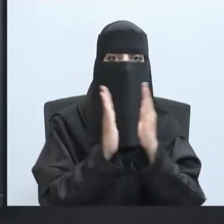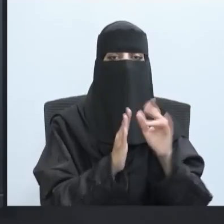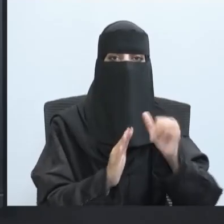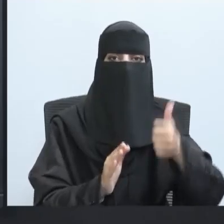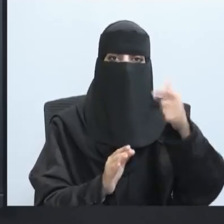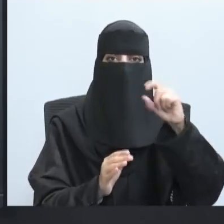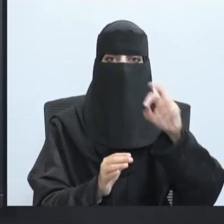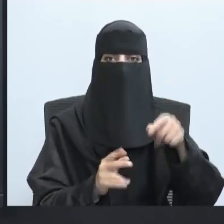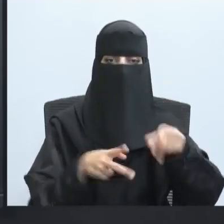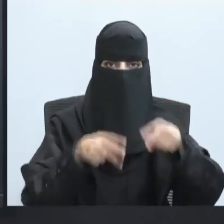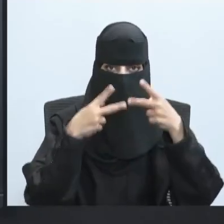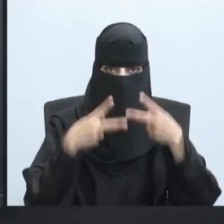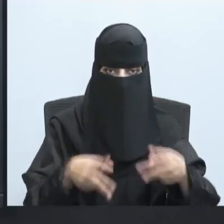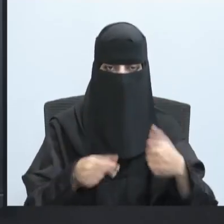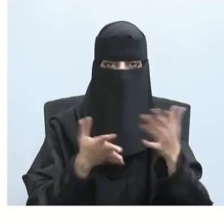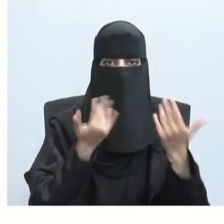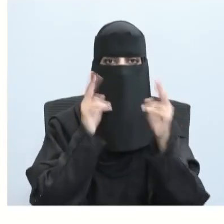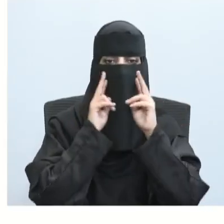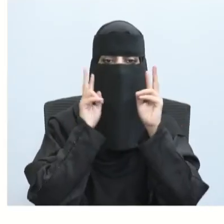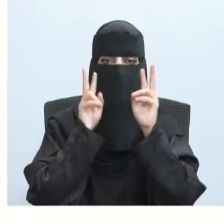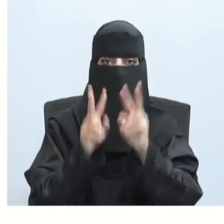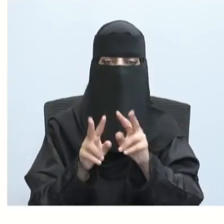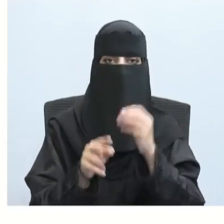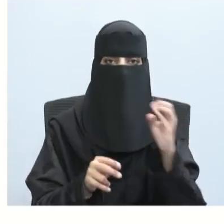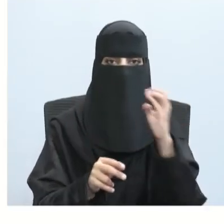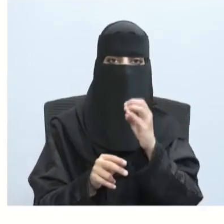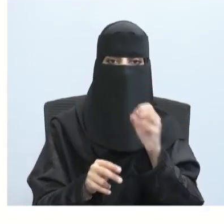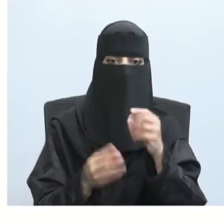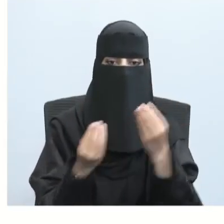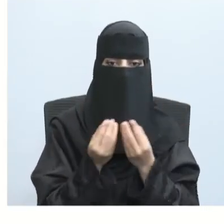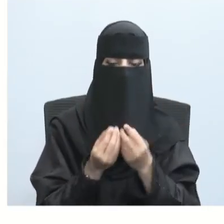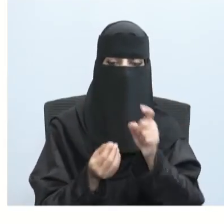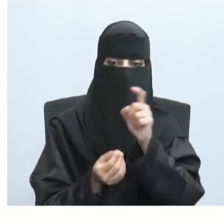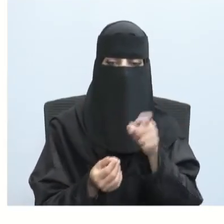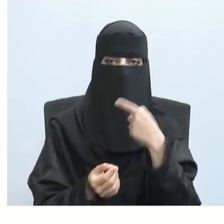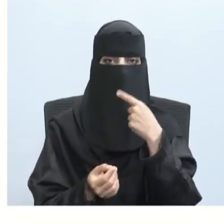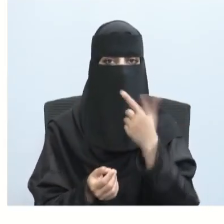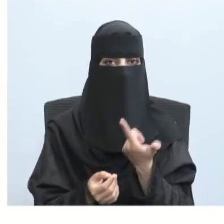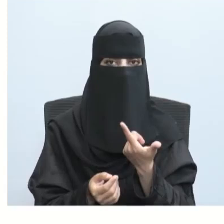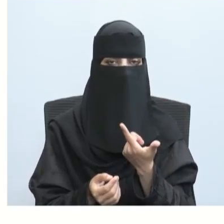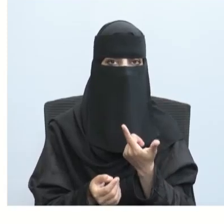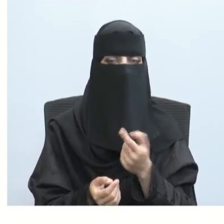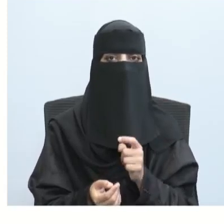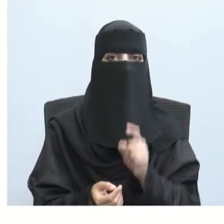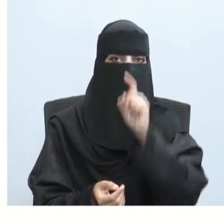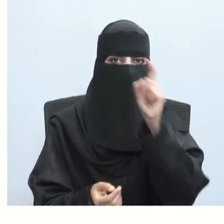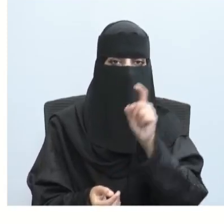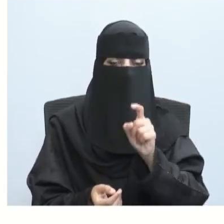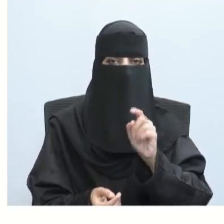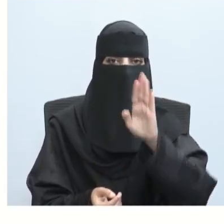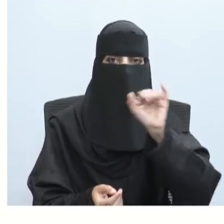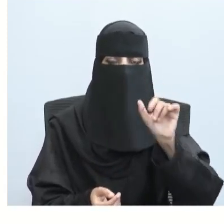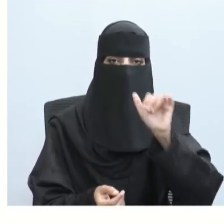ننطلق واياكم ونشاهد معا ونجيب عن هذا التساؤل الذي يقول كيف تتغير